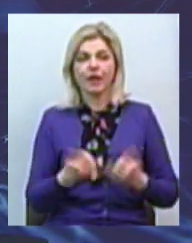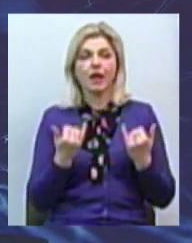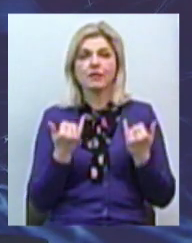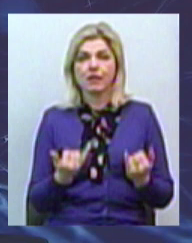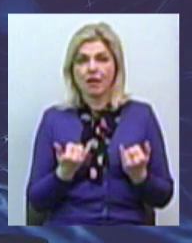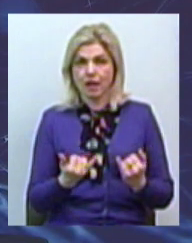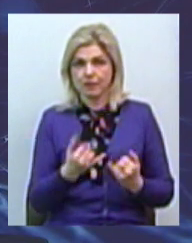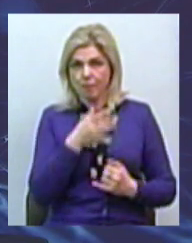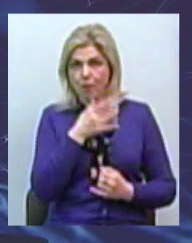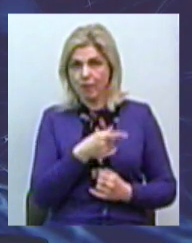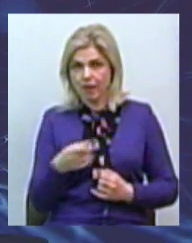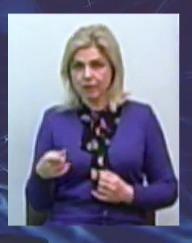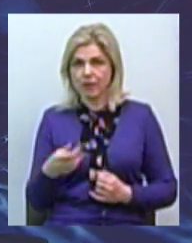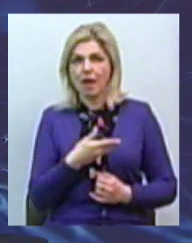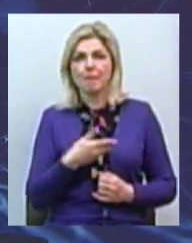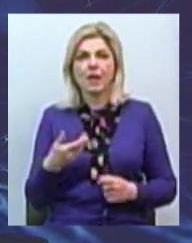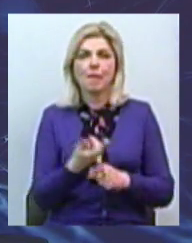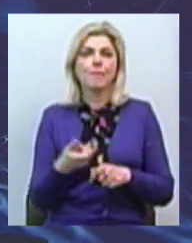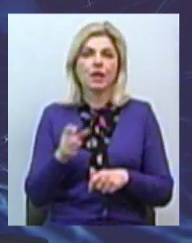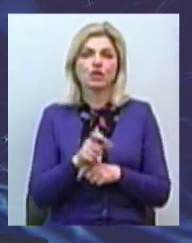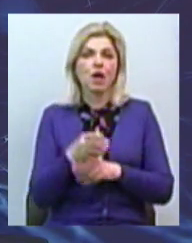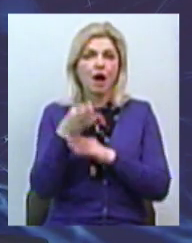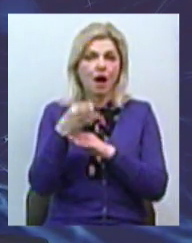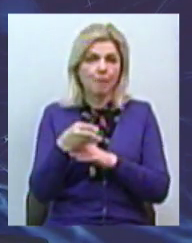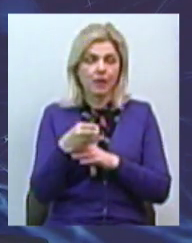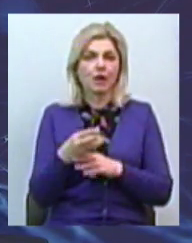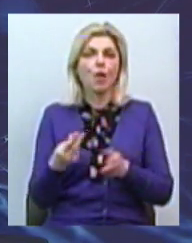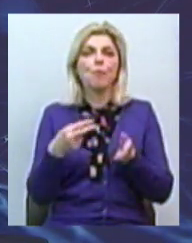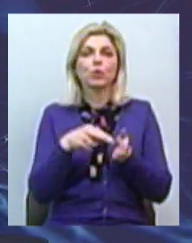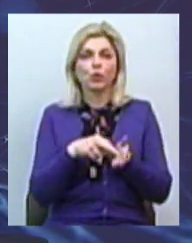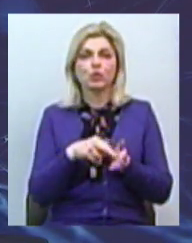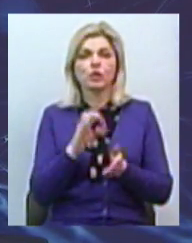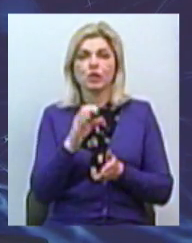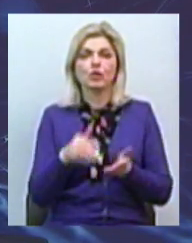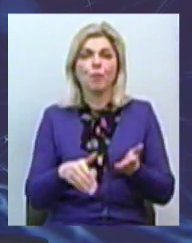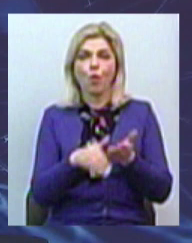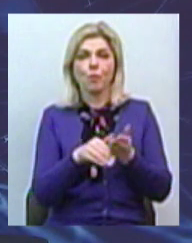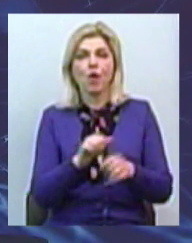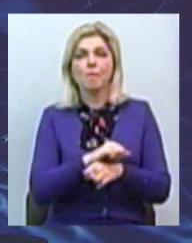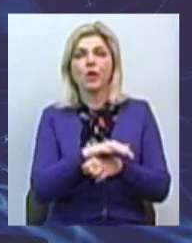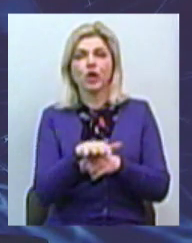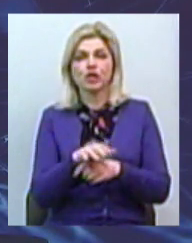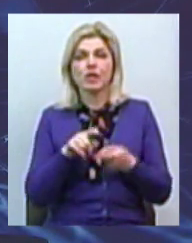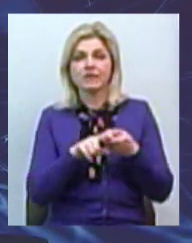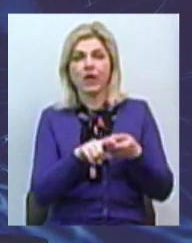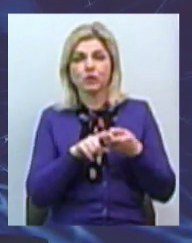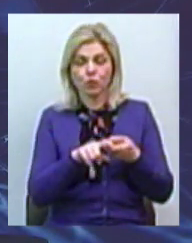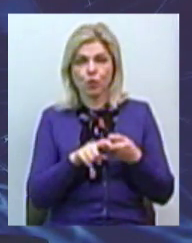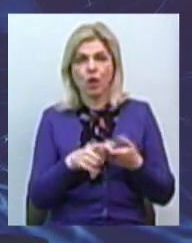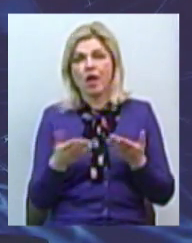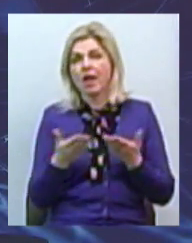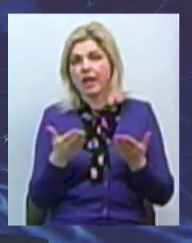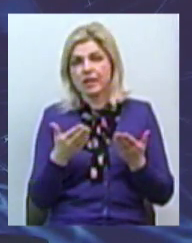момент більшість камер у нас підключена за допомогою мереж зв'язку якихось